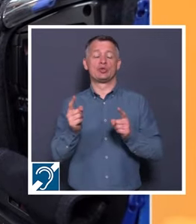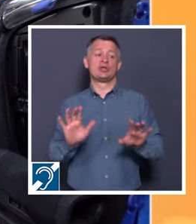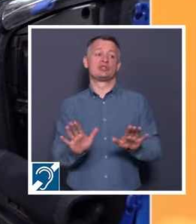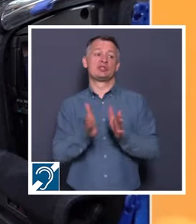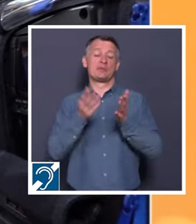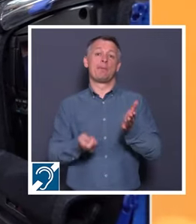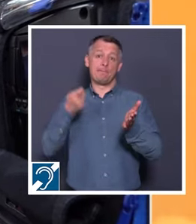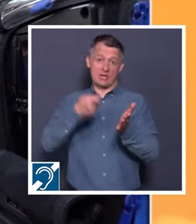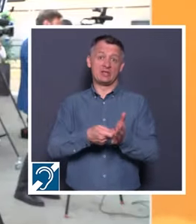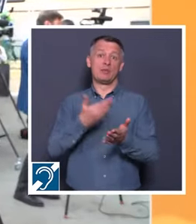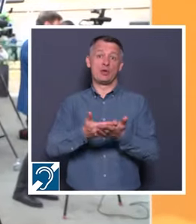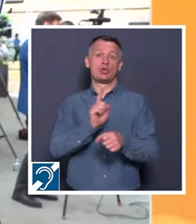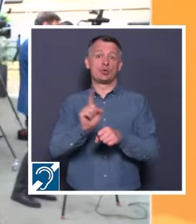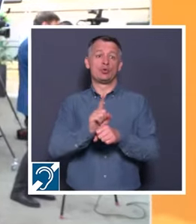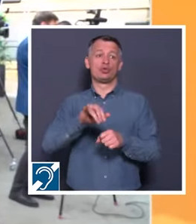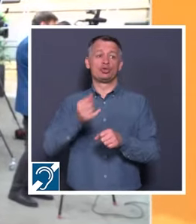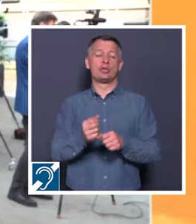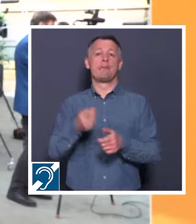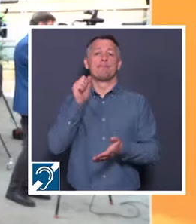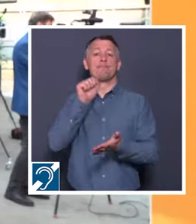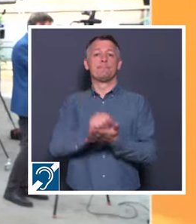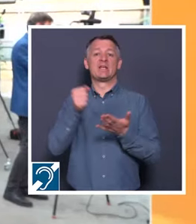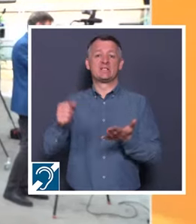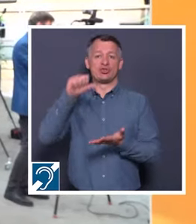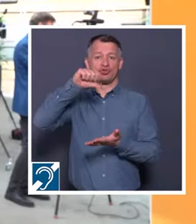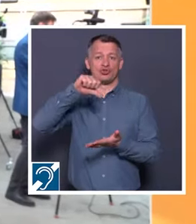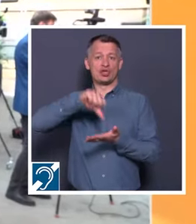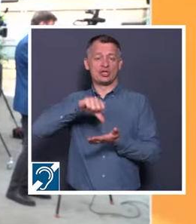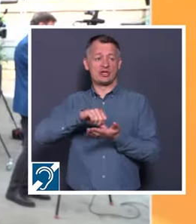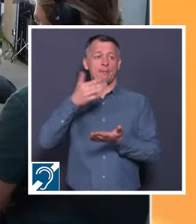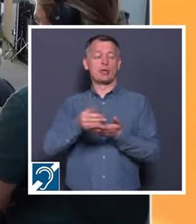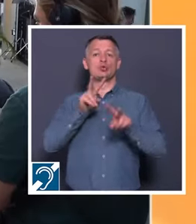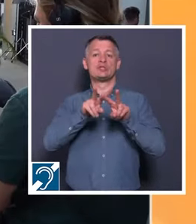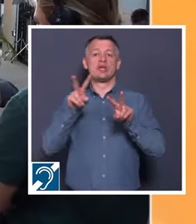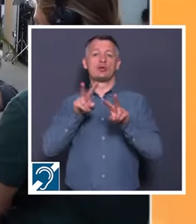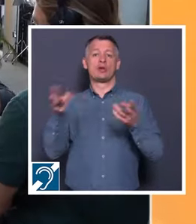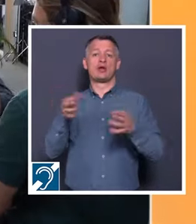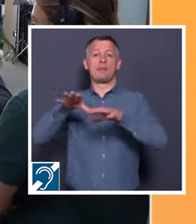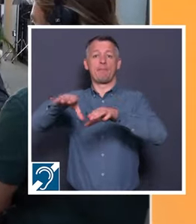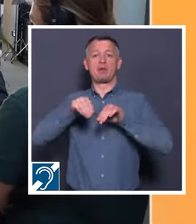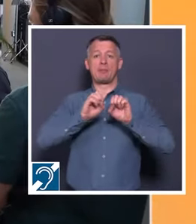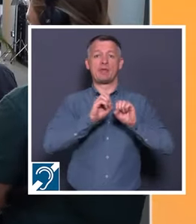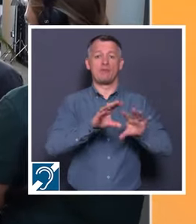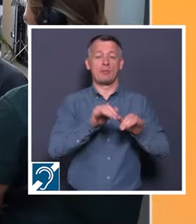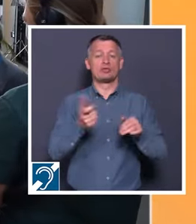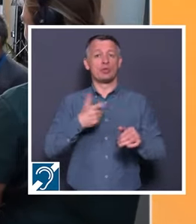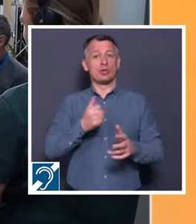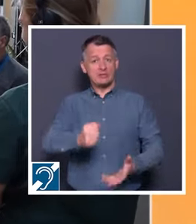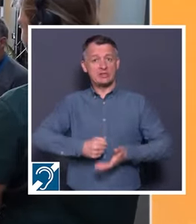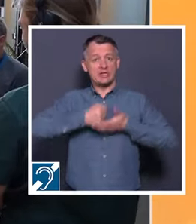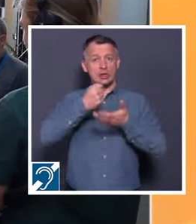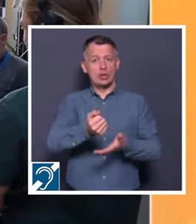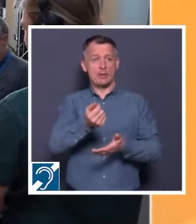pentru conținut și în presa centrală, pentru site-urile de la care ne informăm și pentru care putem să donăm pentru